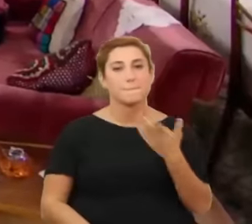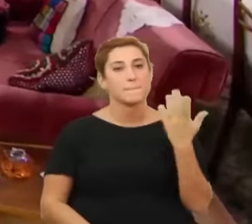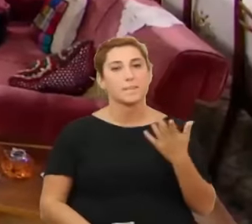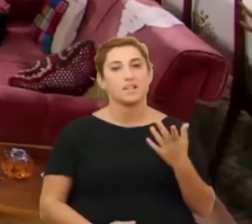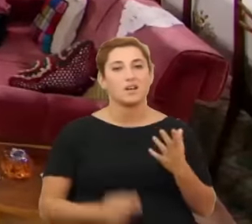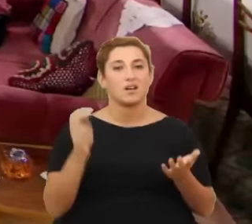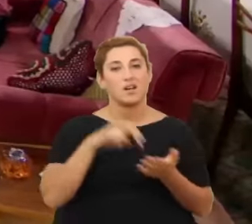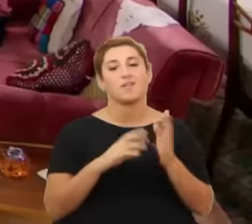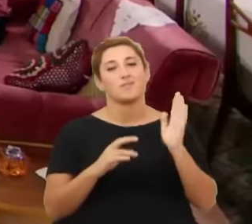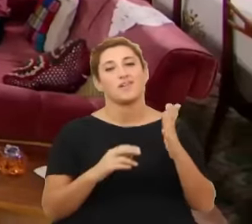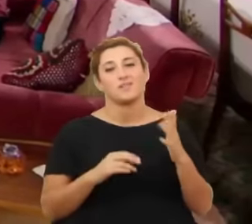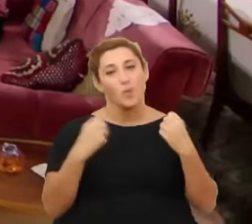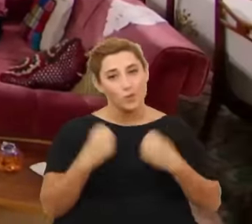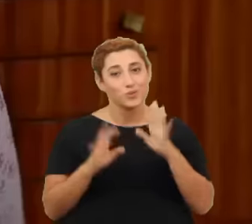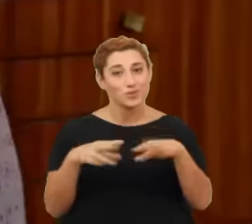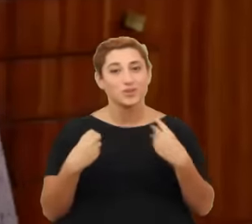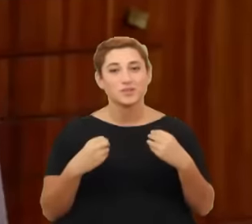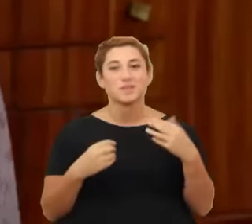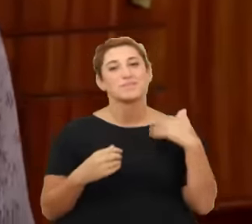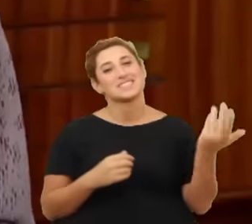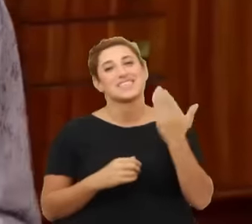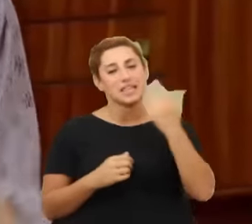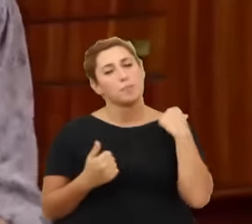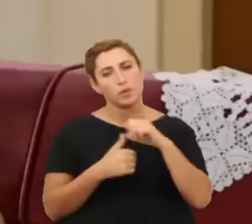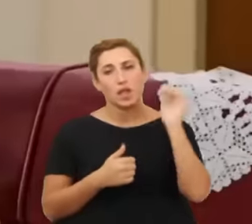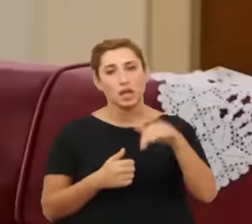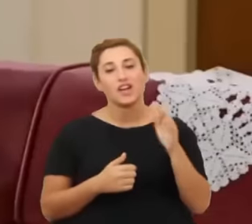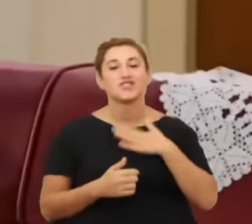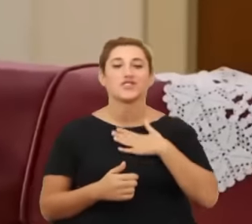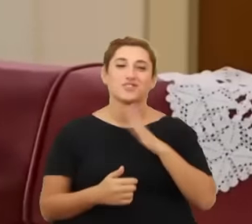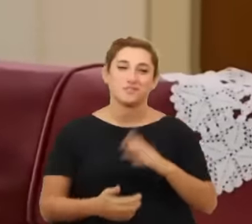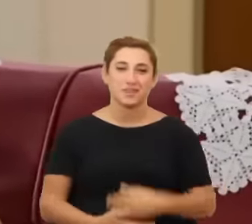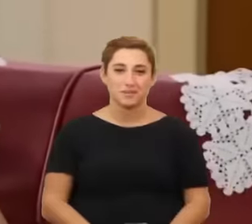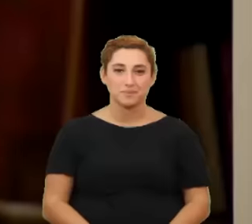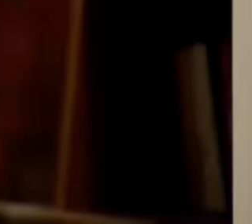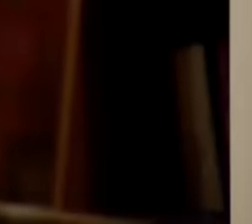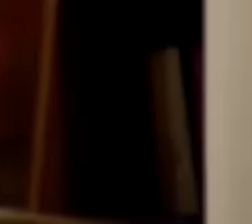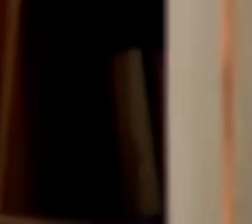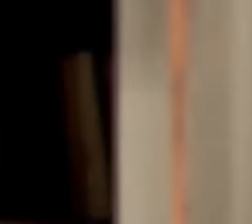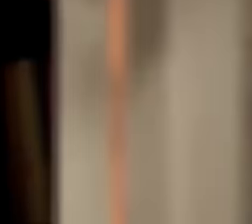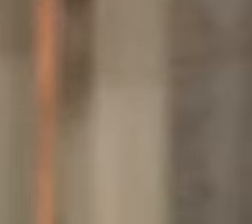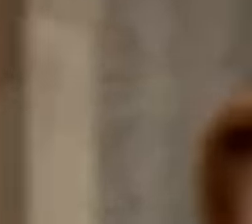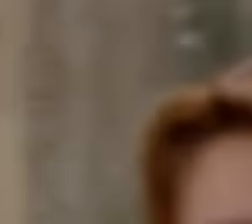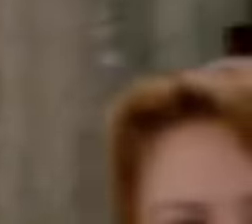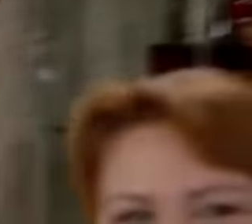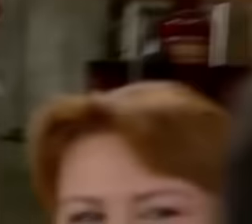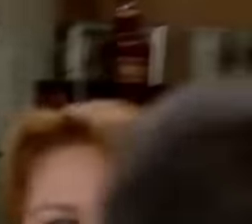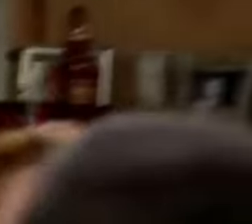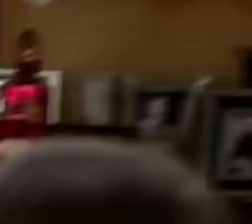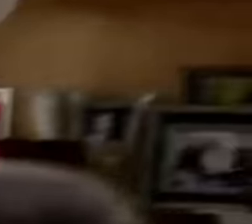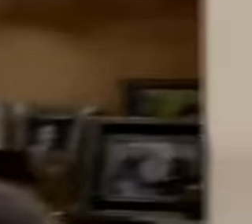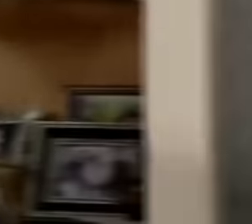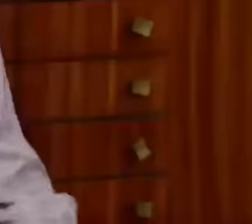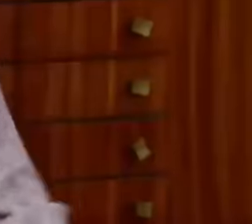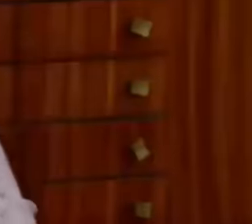kalkması ayrıca ayol, ne güzel oturuyoruz sohbet. Biz gidelim, yine geliriz. Ay canım benim. Fehmi elindeki asayla mutfaktan geliyor.